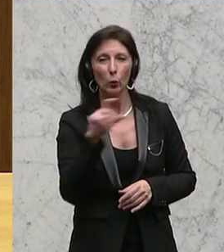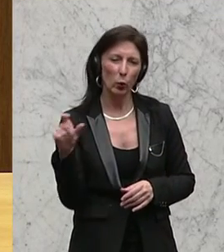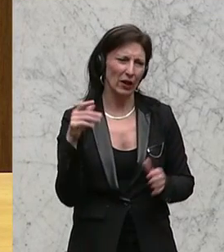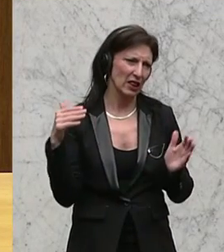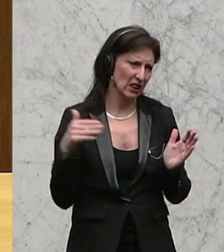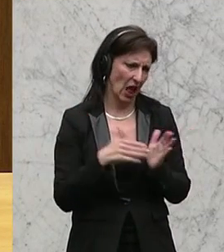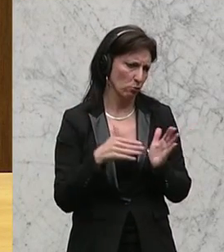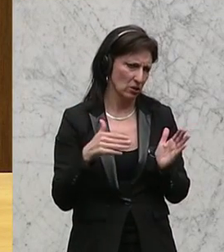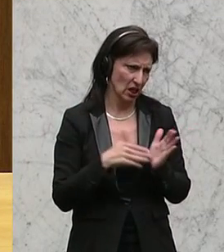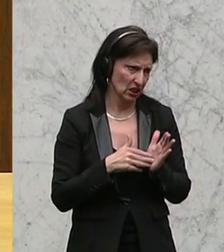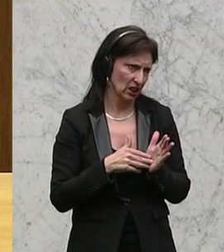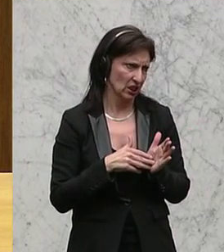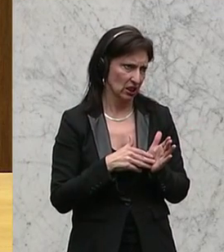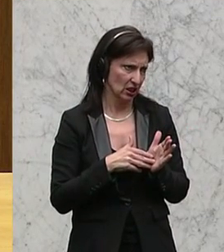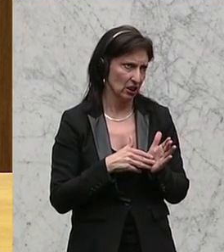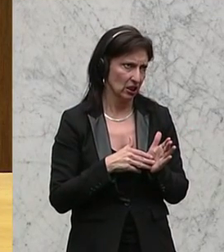Hunderttausende gescheiterte